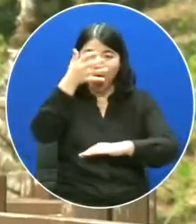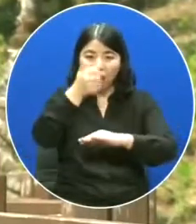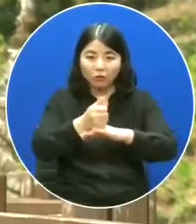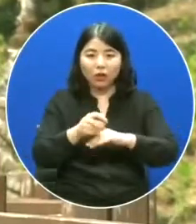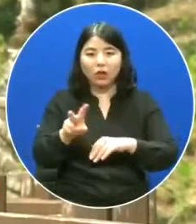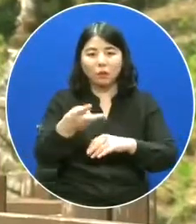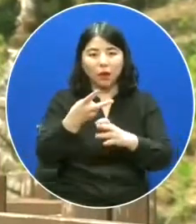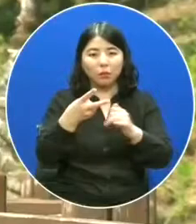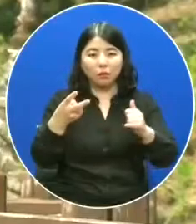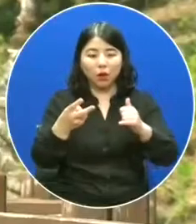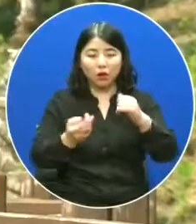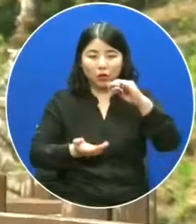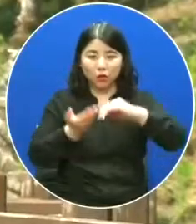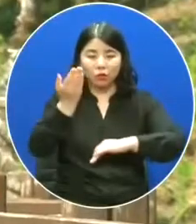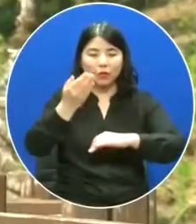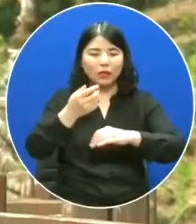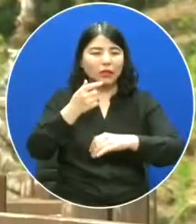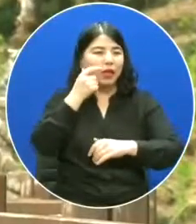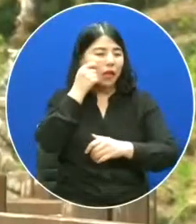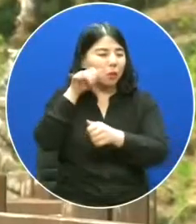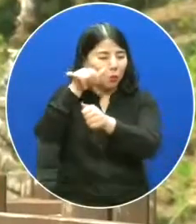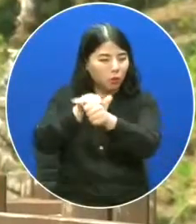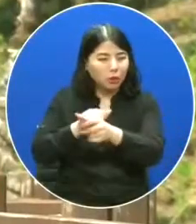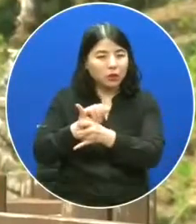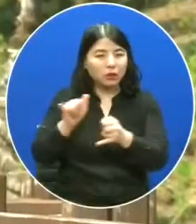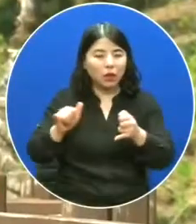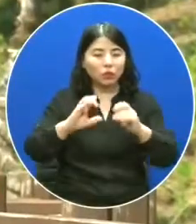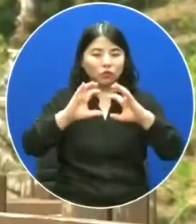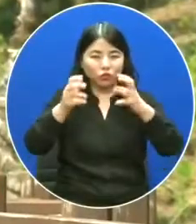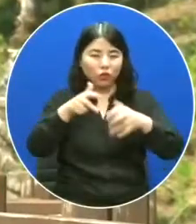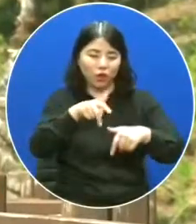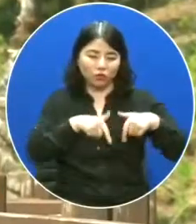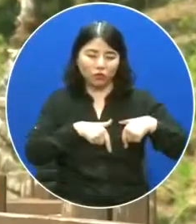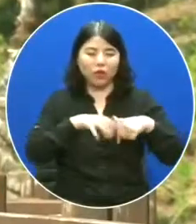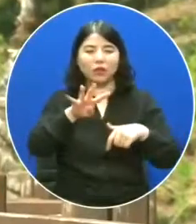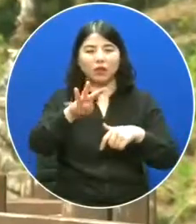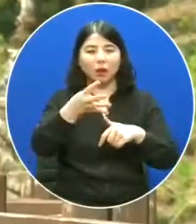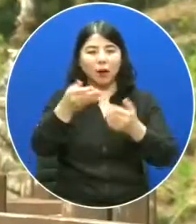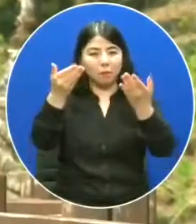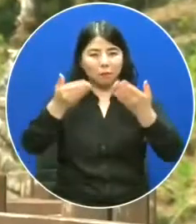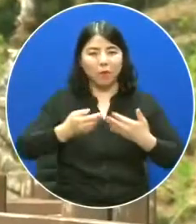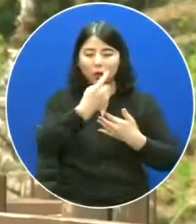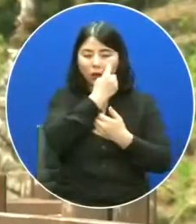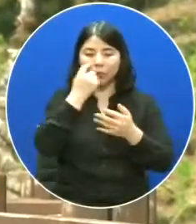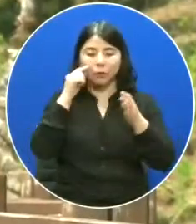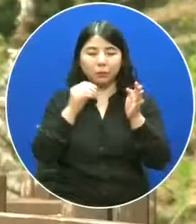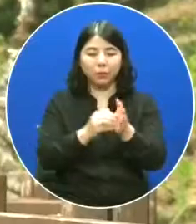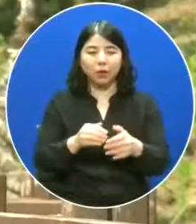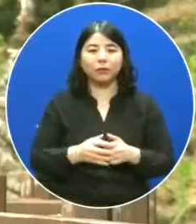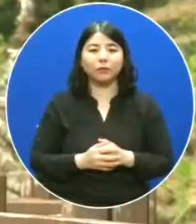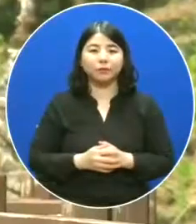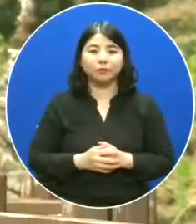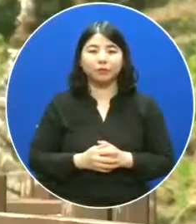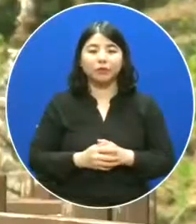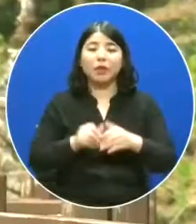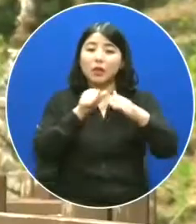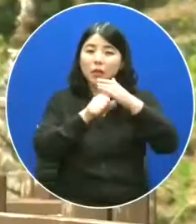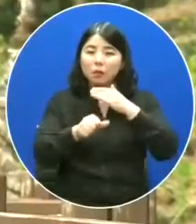분석한 결과 200명이 넘는 친일 인사가 국가 훈장 400여 건을 받았다는 사실을